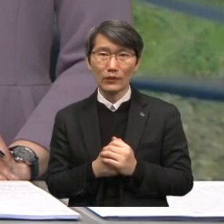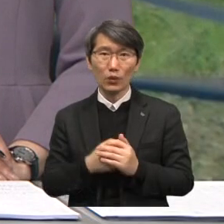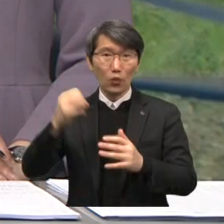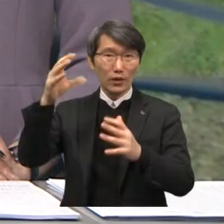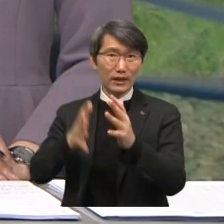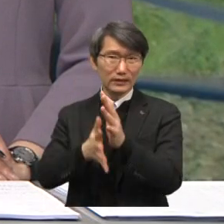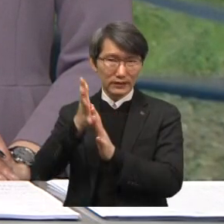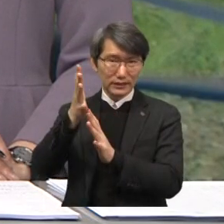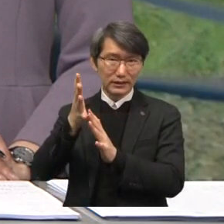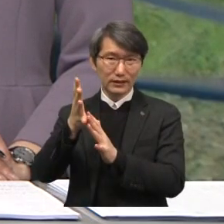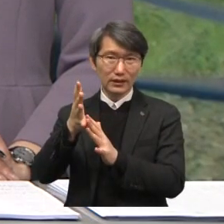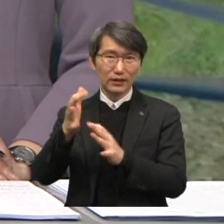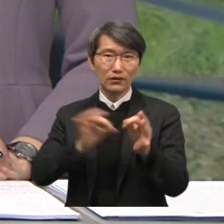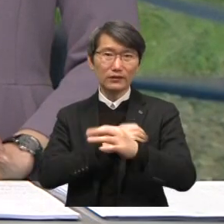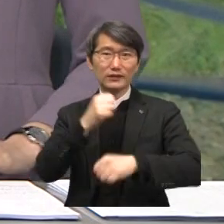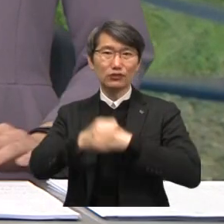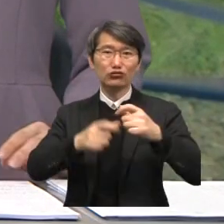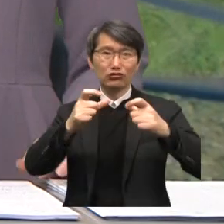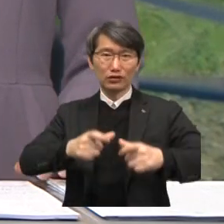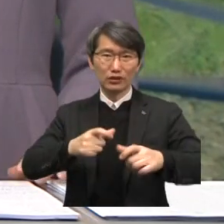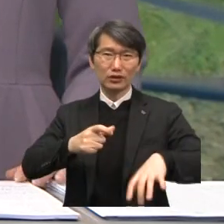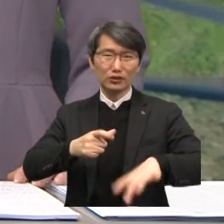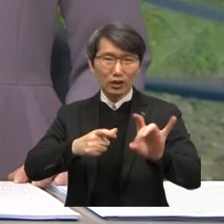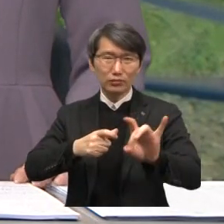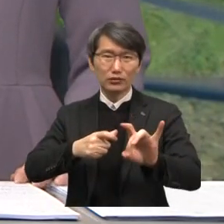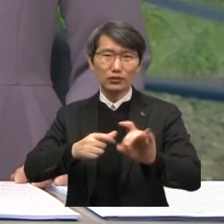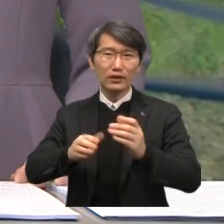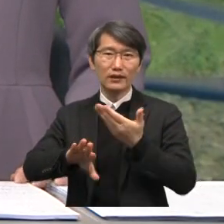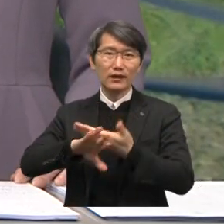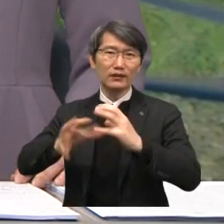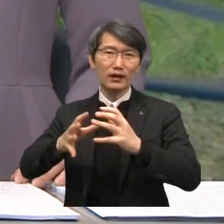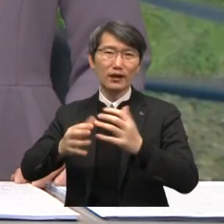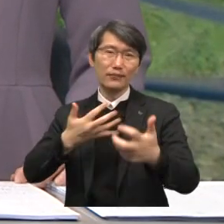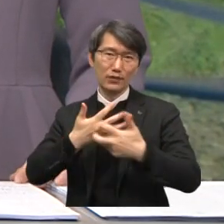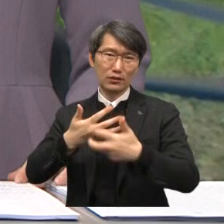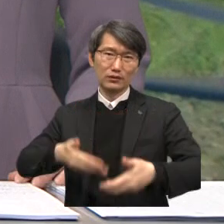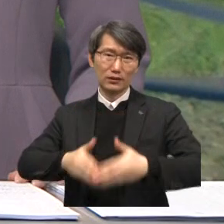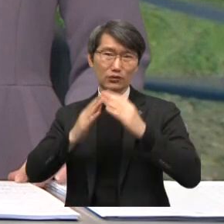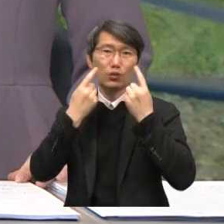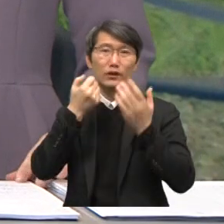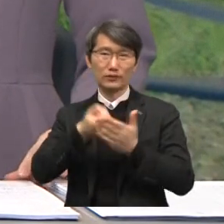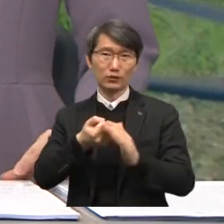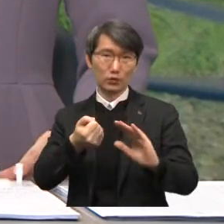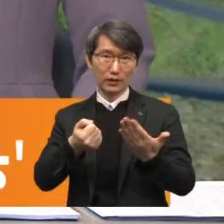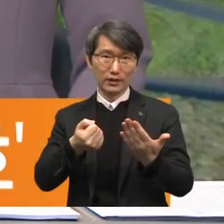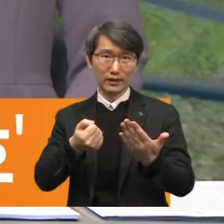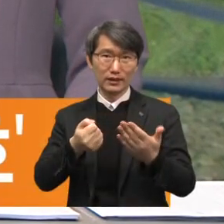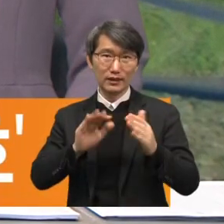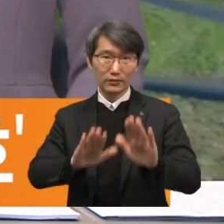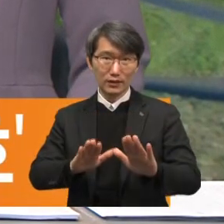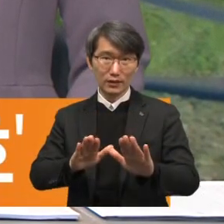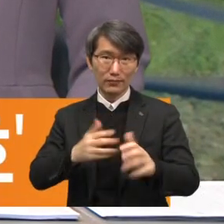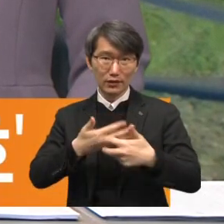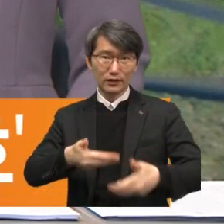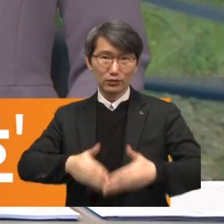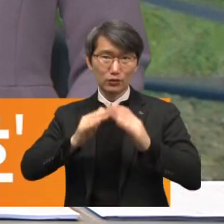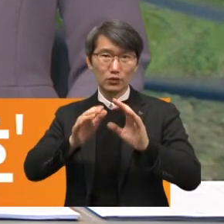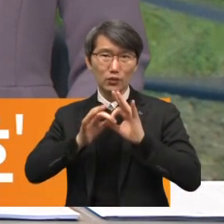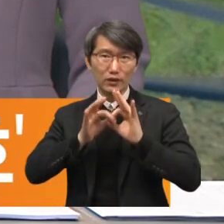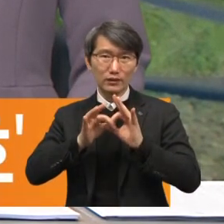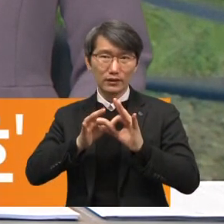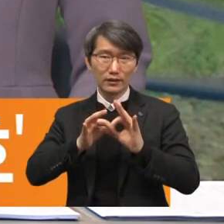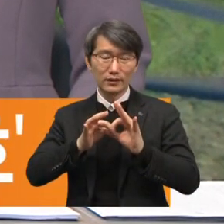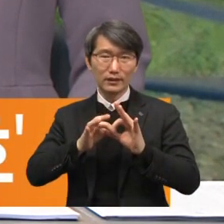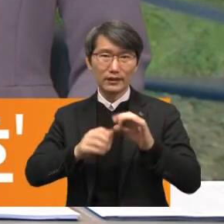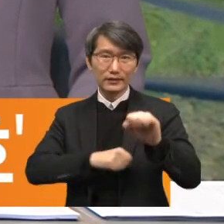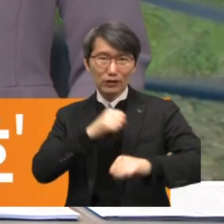고양시가 추진중인 경제자유구역에 처음으로 해외 공공 의료 기관 유치가 확정됐습니다네 이번 유치를 계기로 경자구역